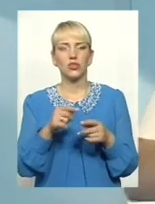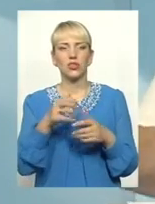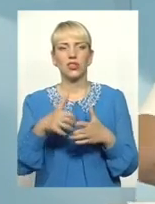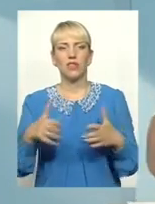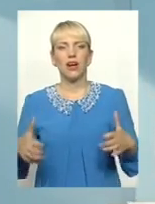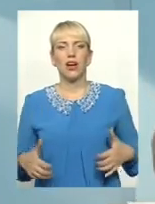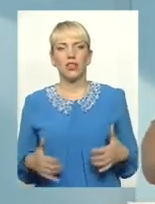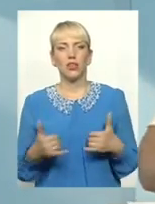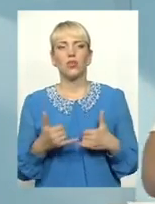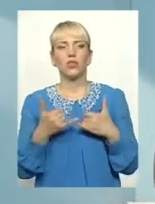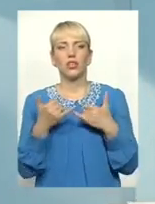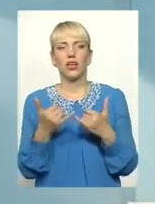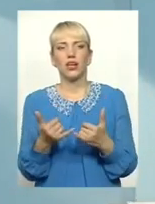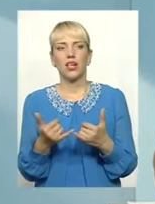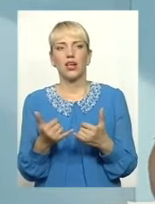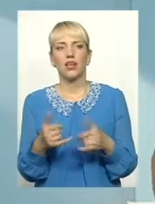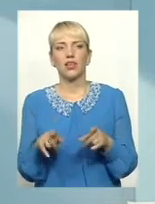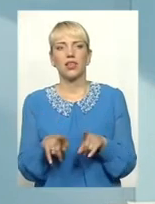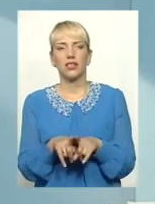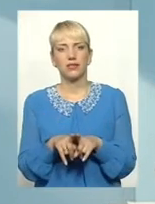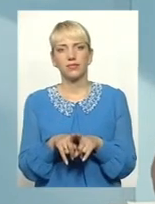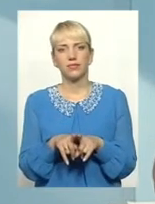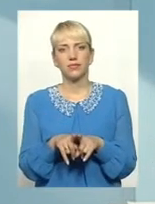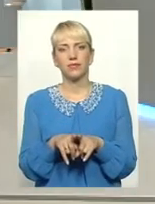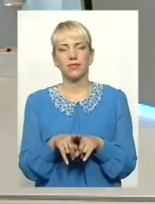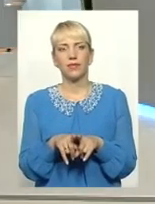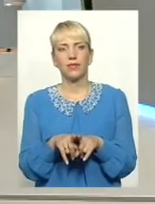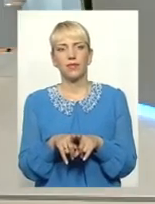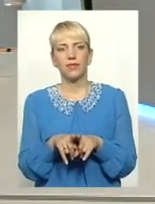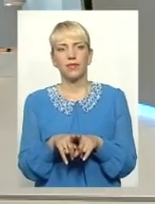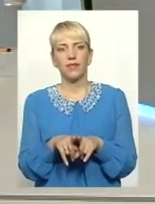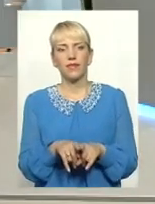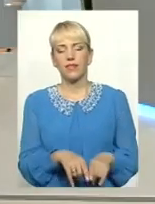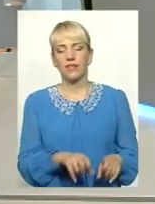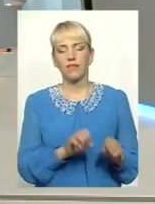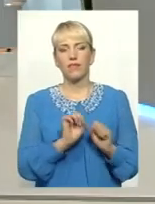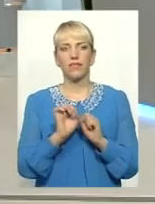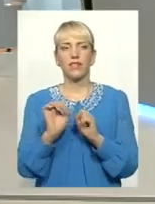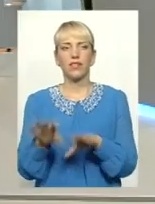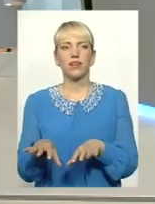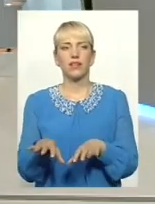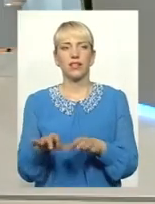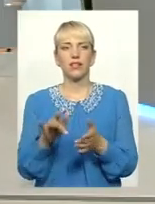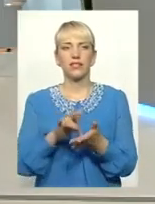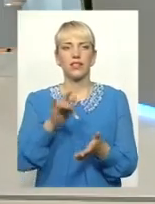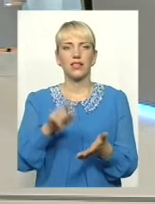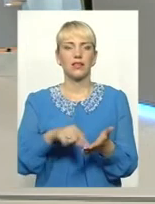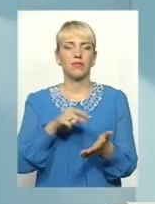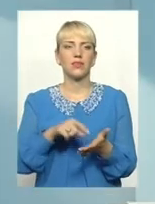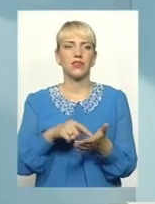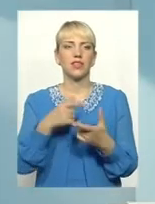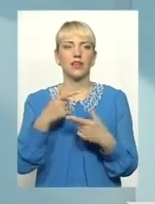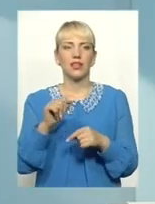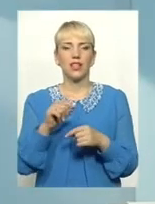для, скажімо, такий перформанс, шоу must go on, викидають в центр міста, де